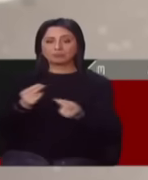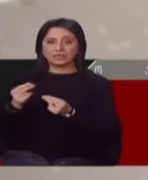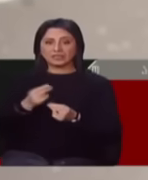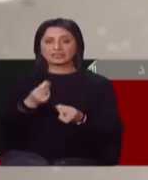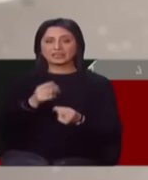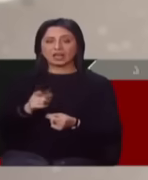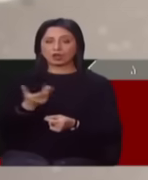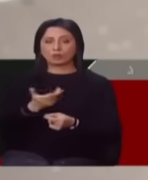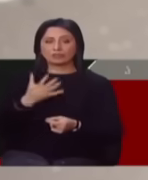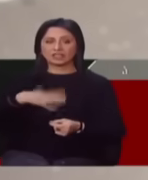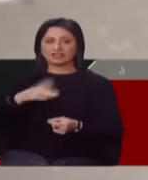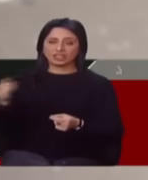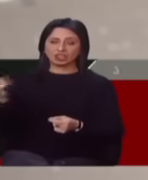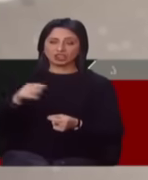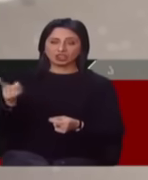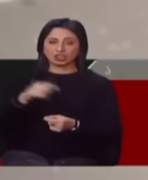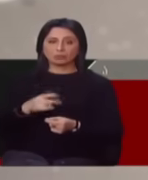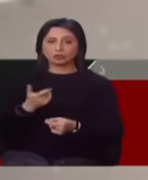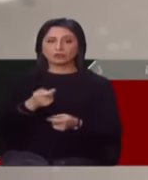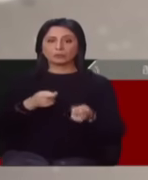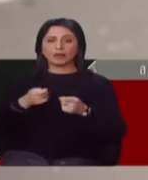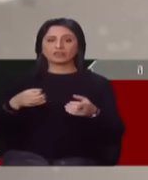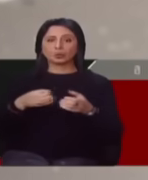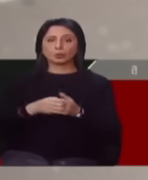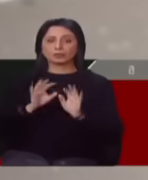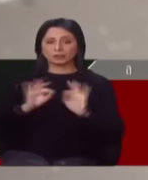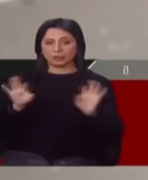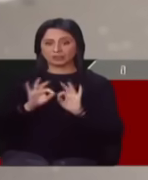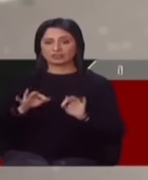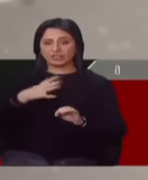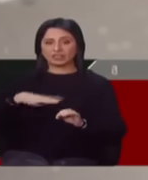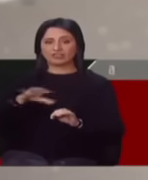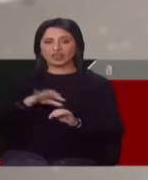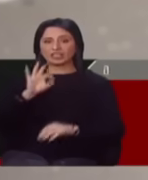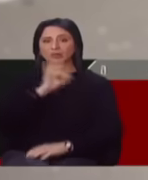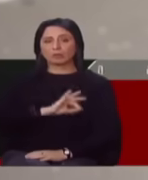ის თანხები, რომელიც ქვეყანაში შემოდის და რომელიც მართველი გუნდის განცხადებით ქვეყანაში